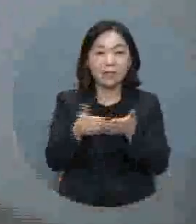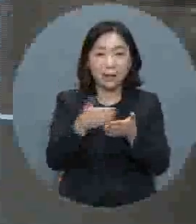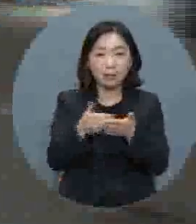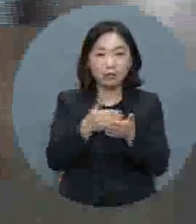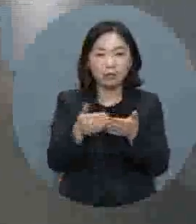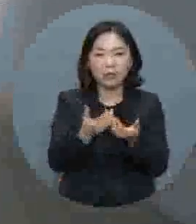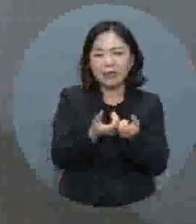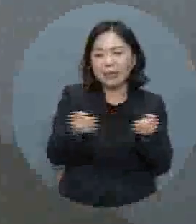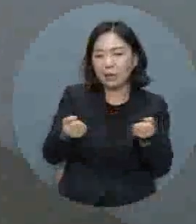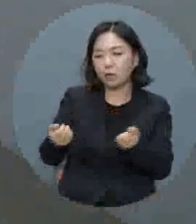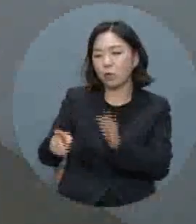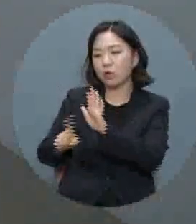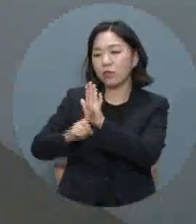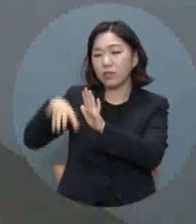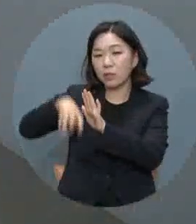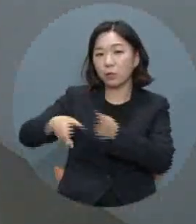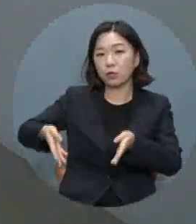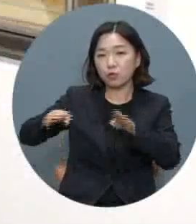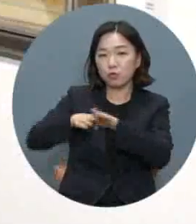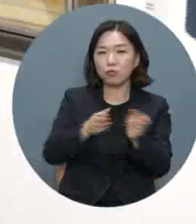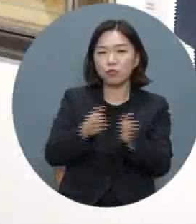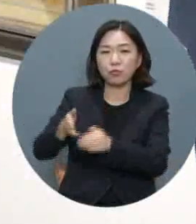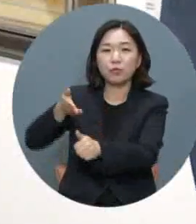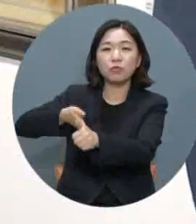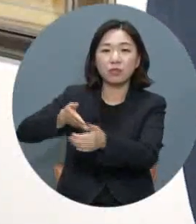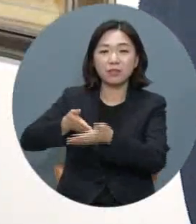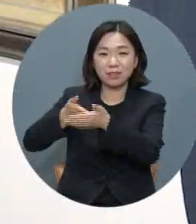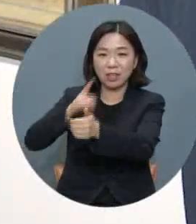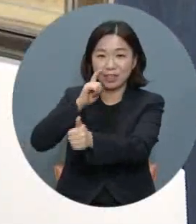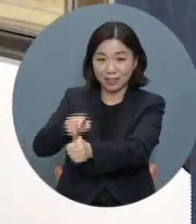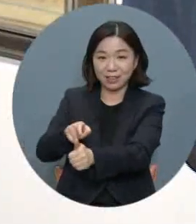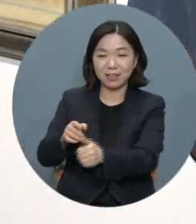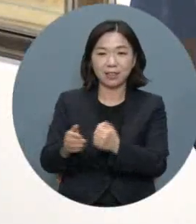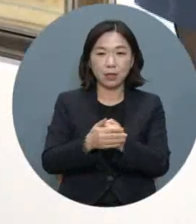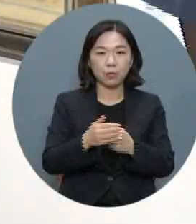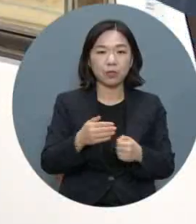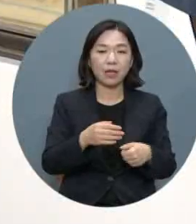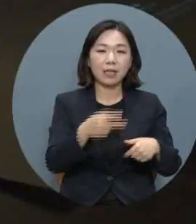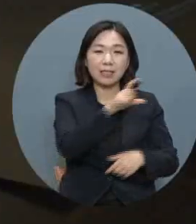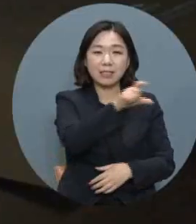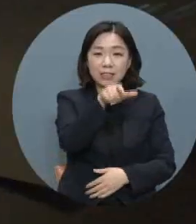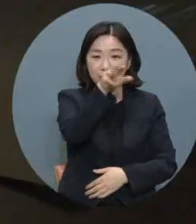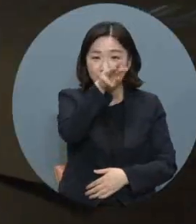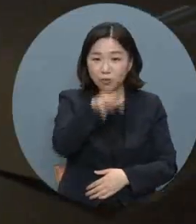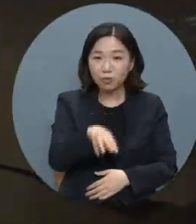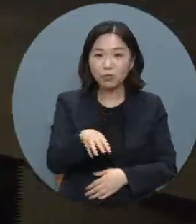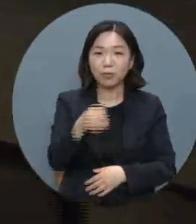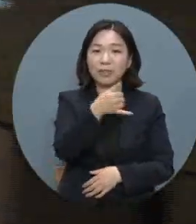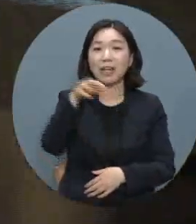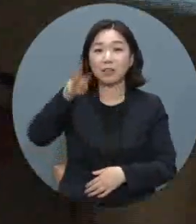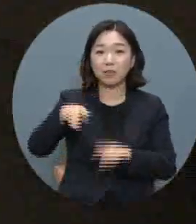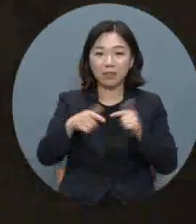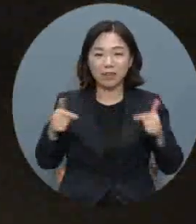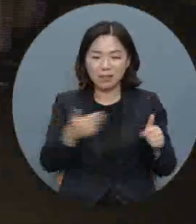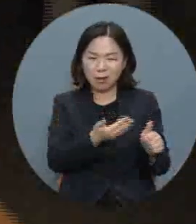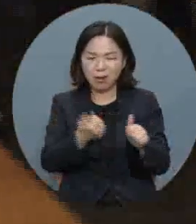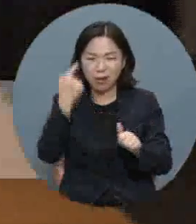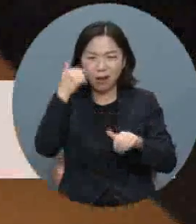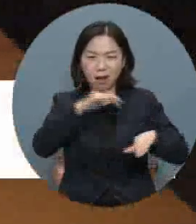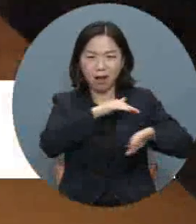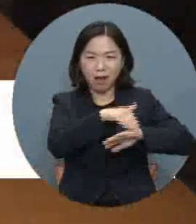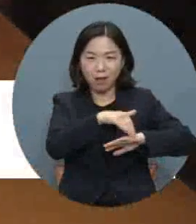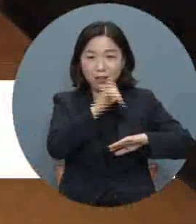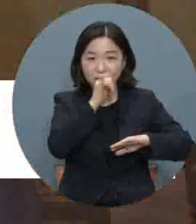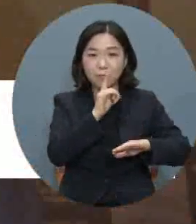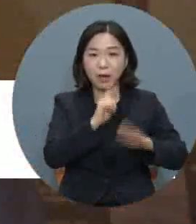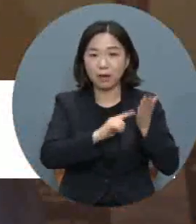별도 공간을 마련하라고 지시하면서 진주와 세종 등지에서 미술관을 유치하려고 나선 겁니다. 대구시도